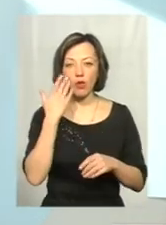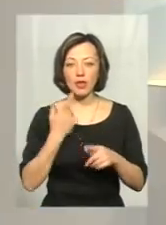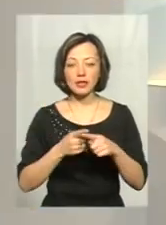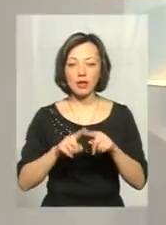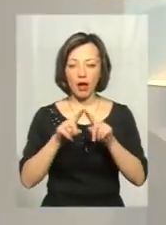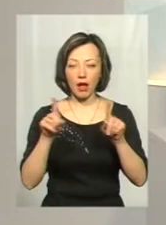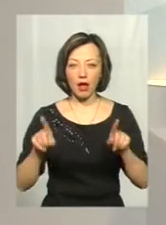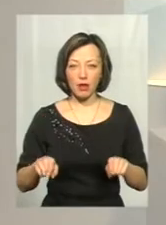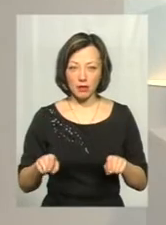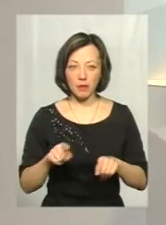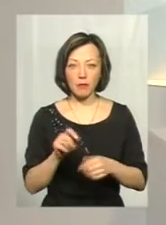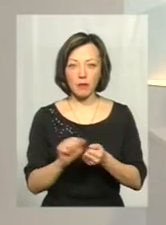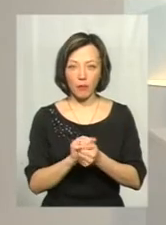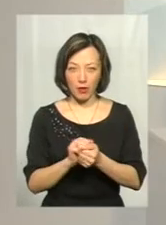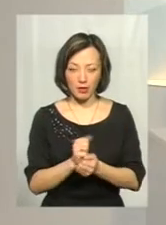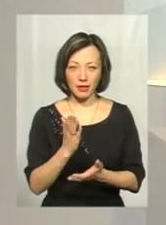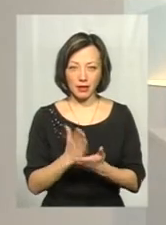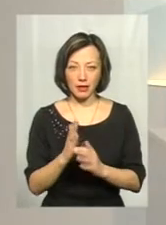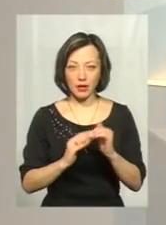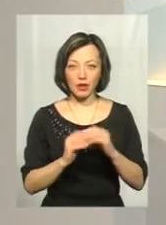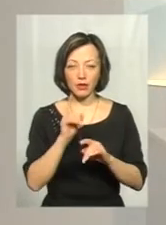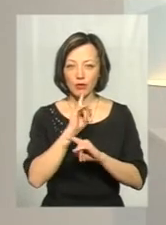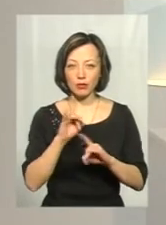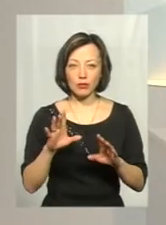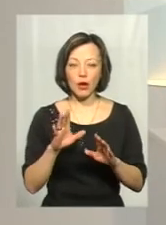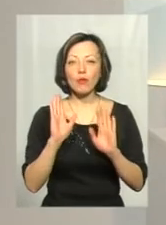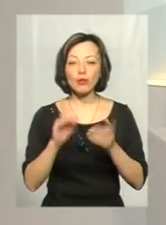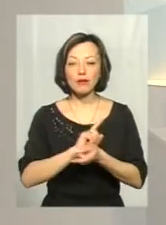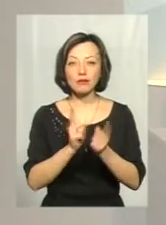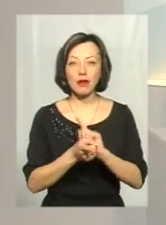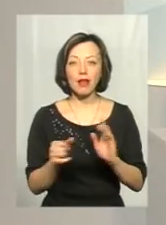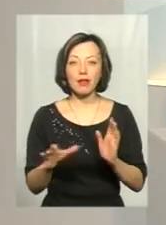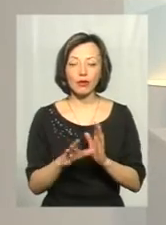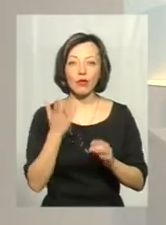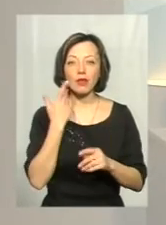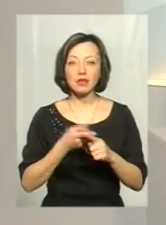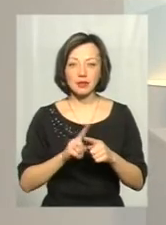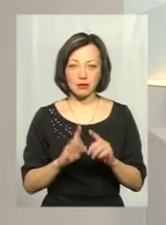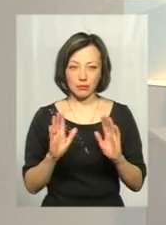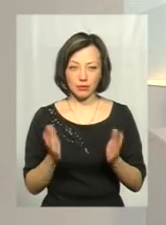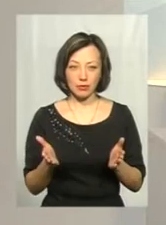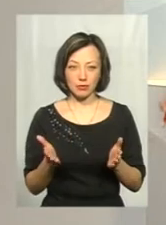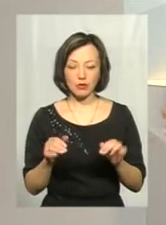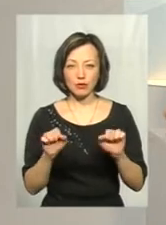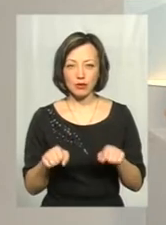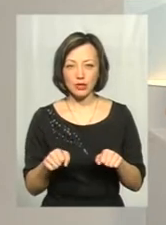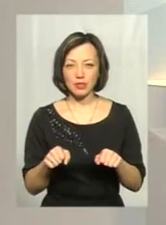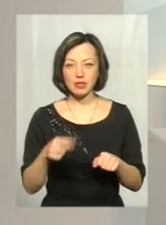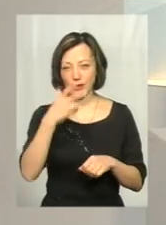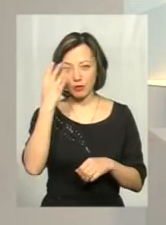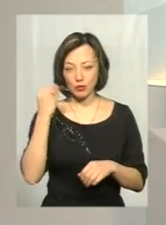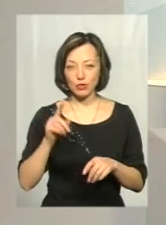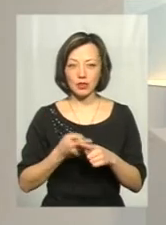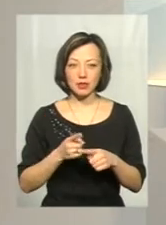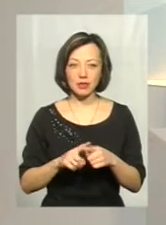картка, яку ми маємо паперову зараз на руках, не буде статусу електронної? Коли це станеться? Коли ми вже зможемо за неї забути, що